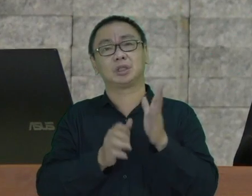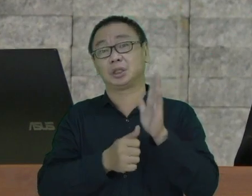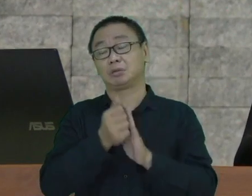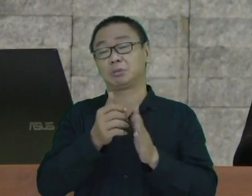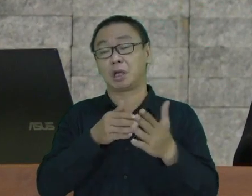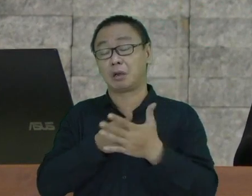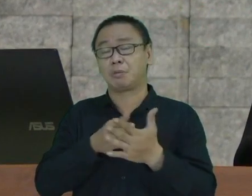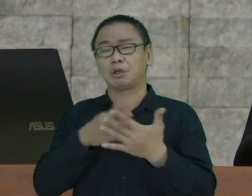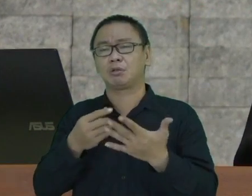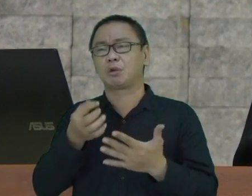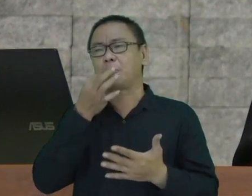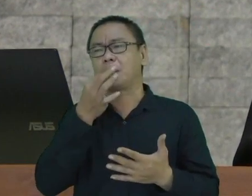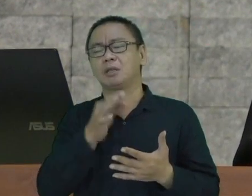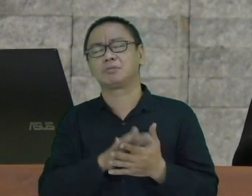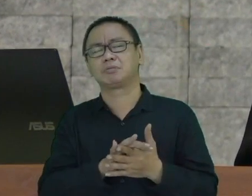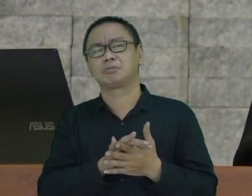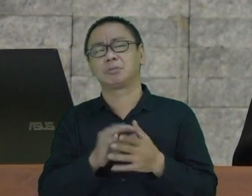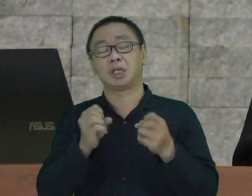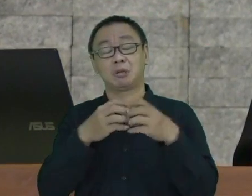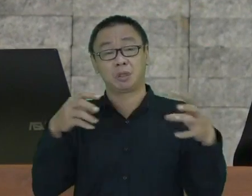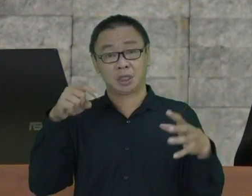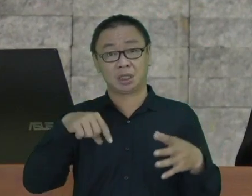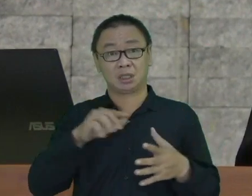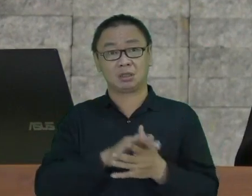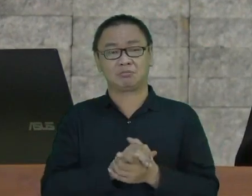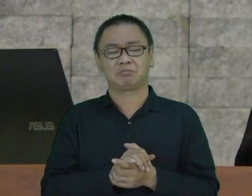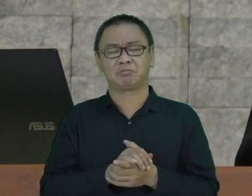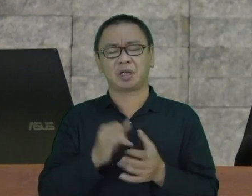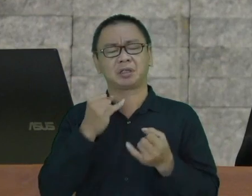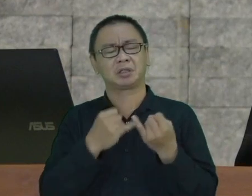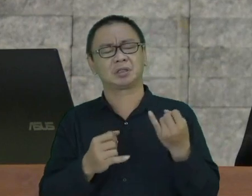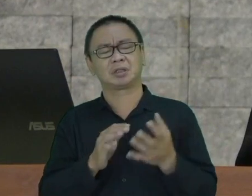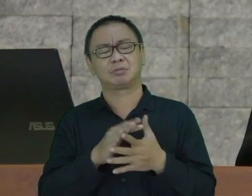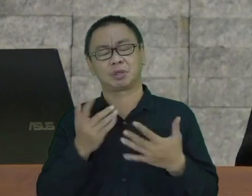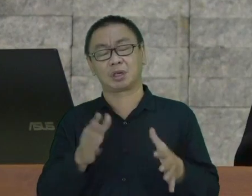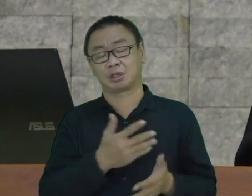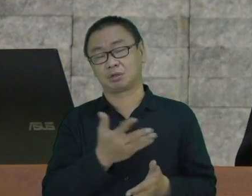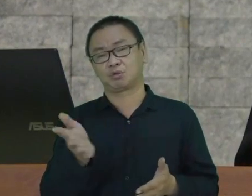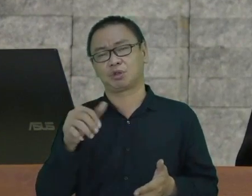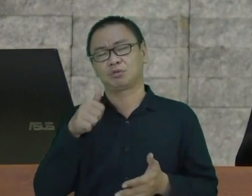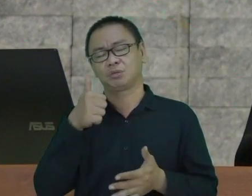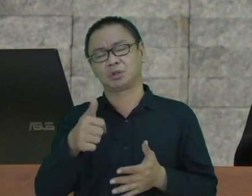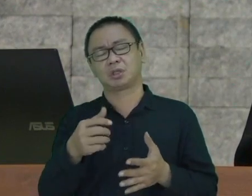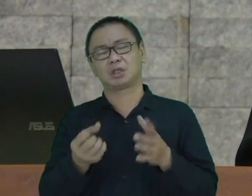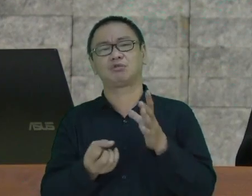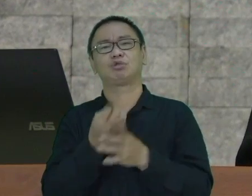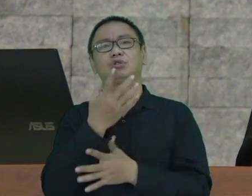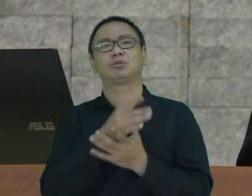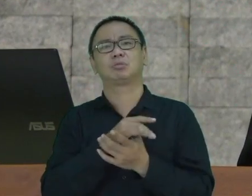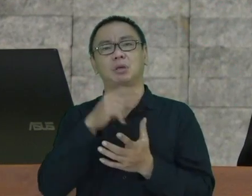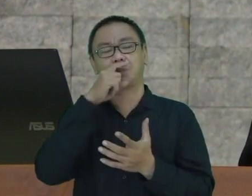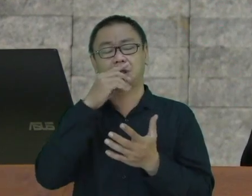ataupun mengobati pandemi ini, pada akhirnya biarlah semuanya itu boleh terwujud. Bapa,